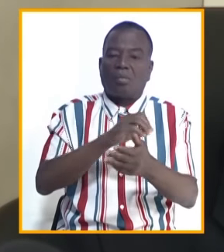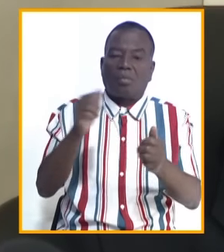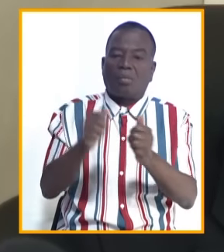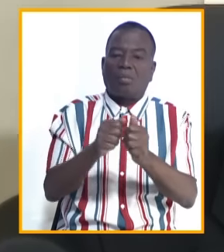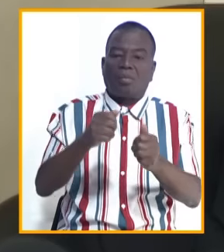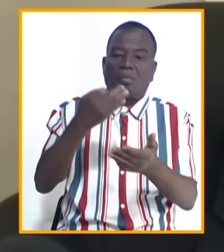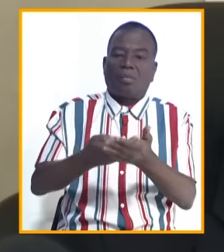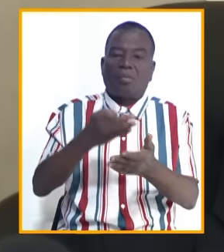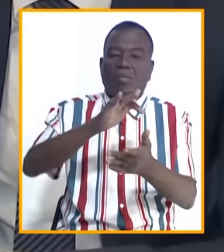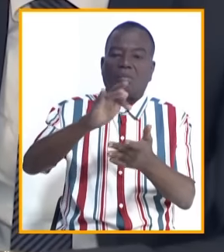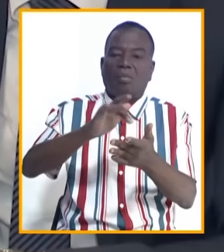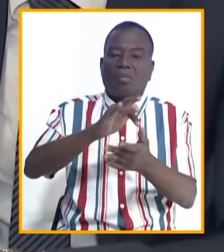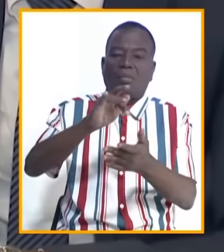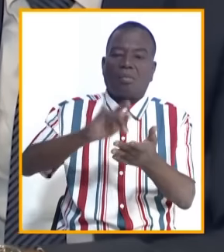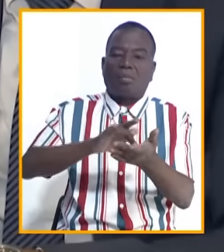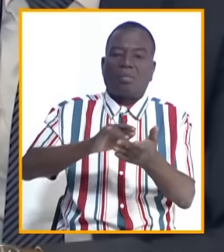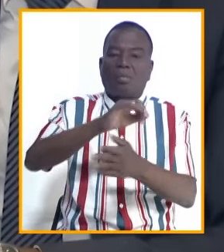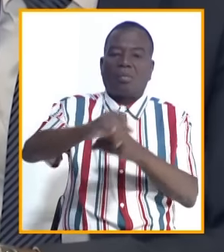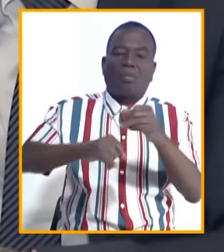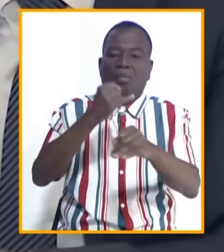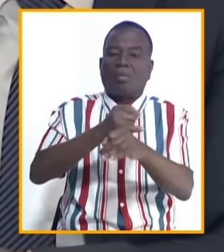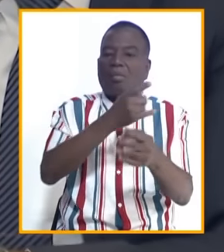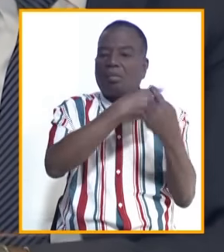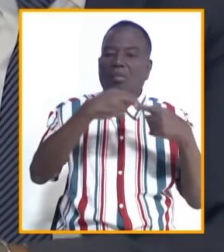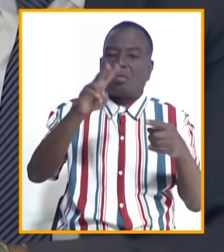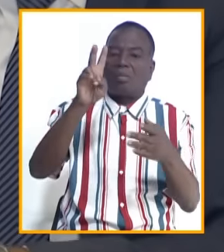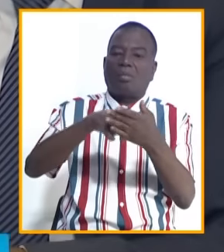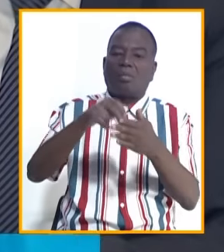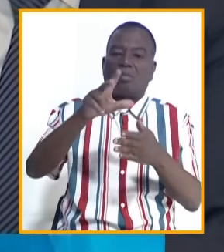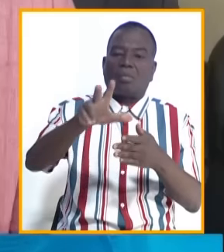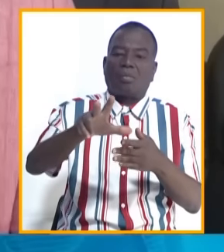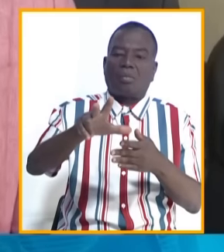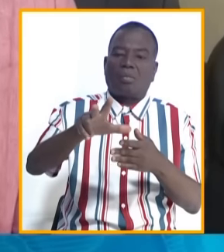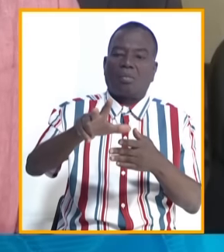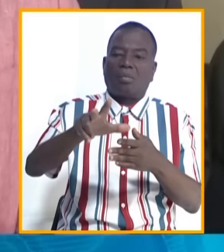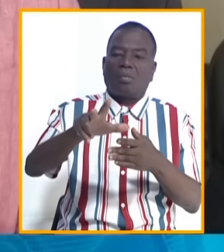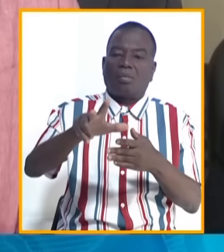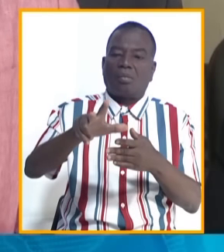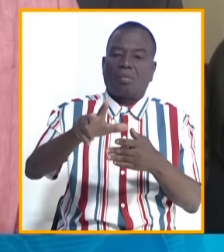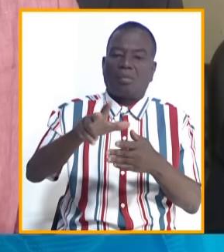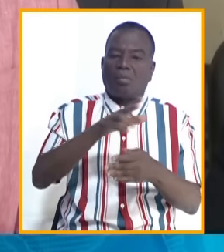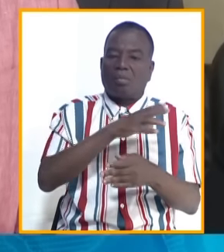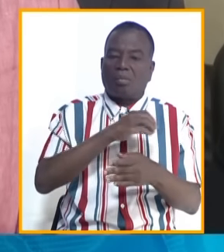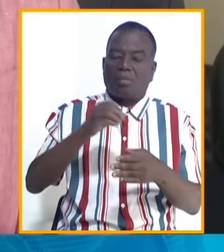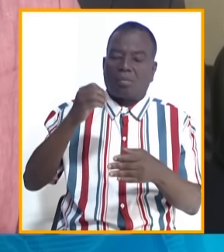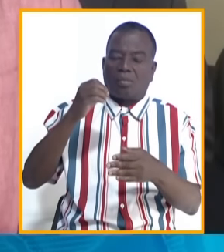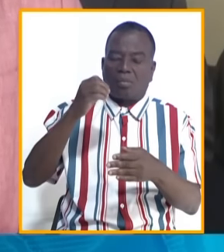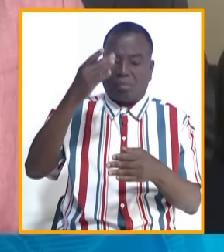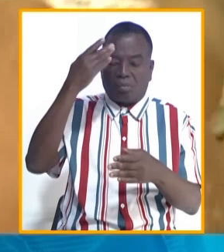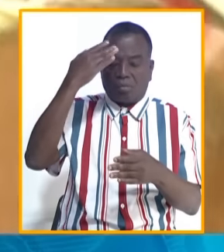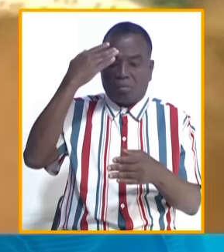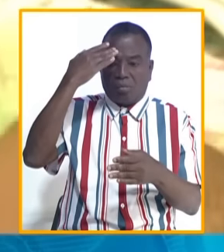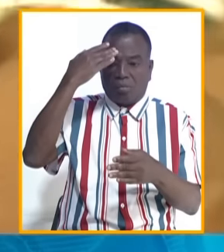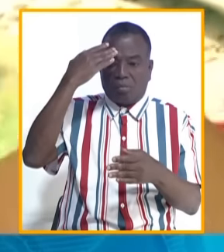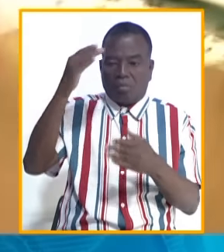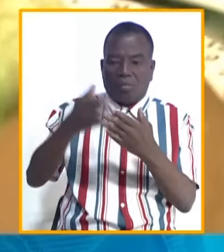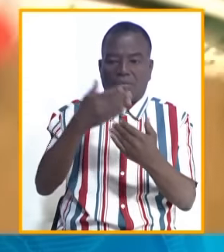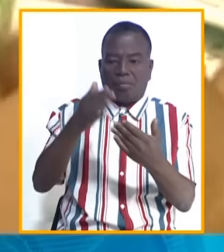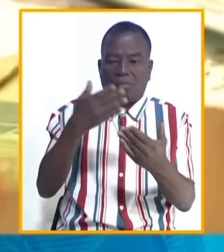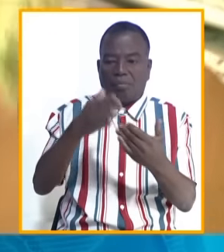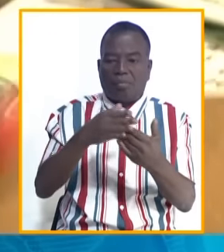le Fonds monétaire international FMI depuis 2023. Au menu, deux instruments, à savoir la